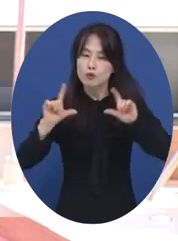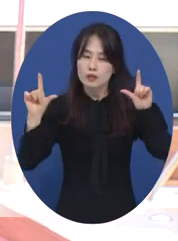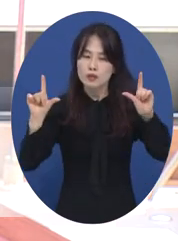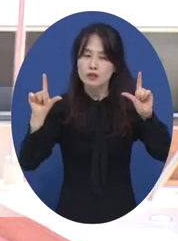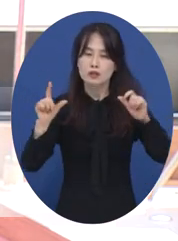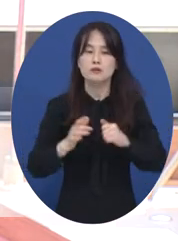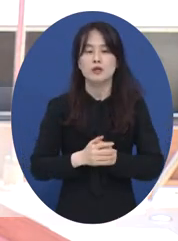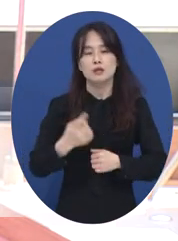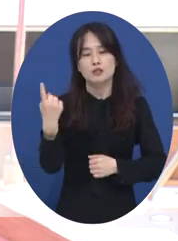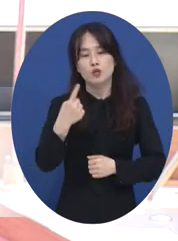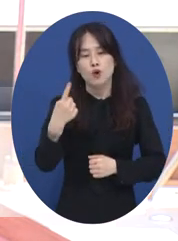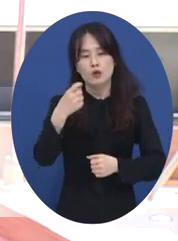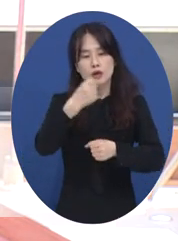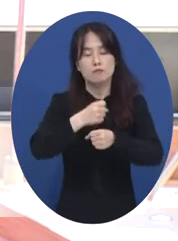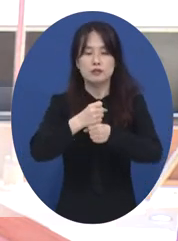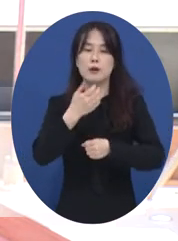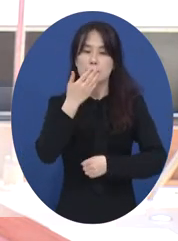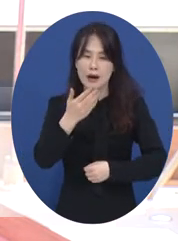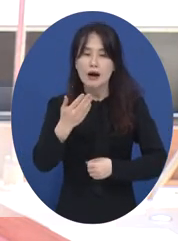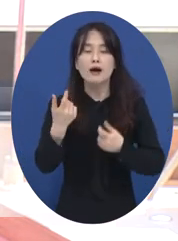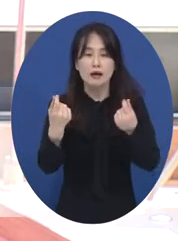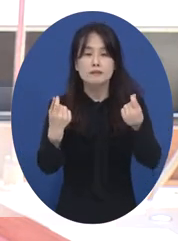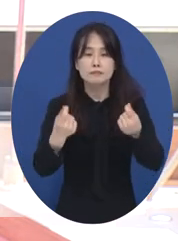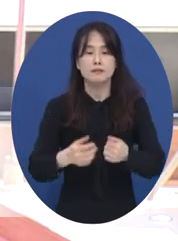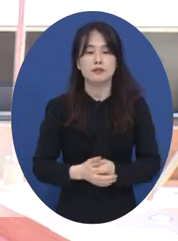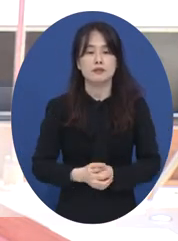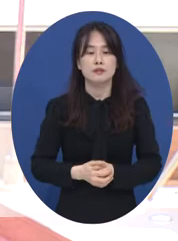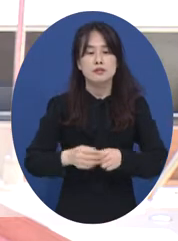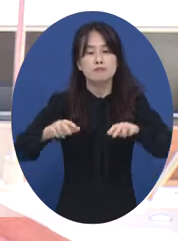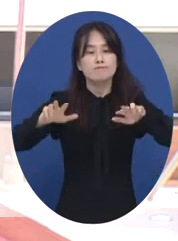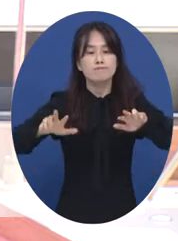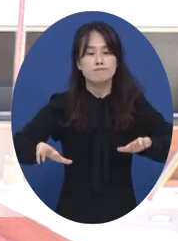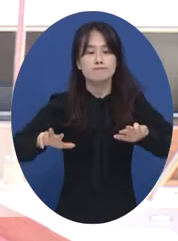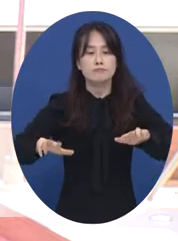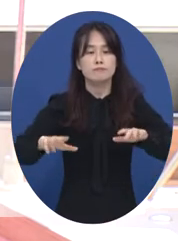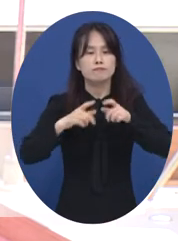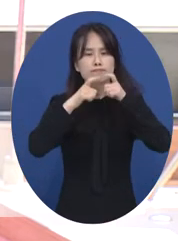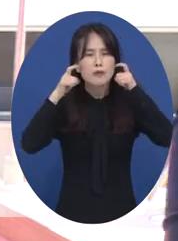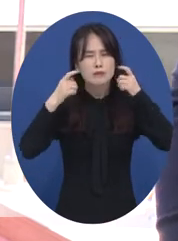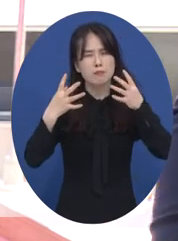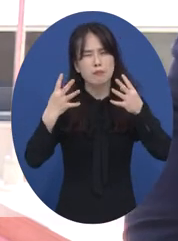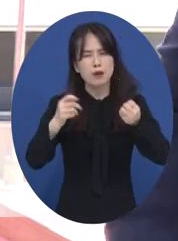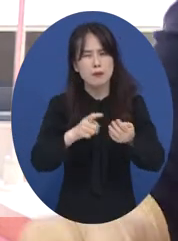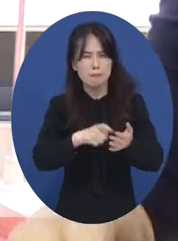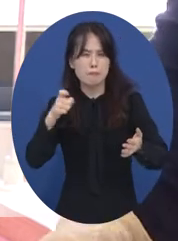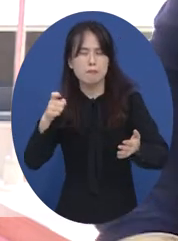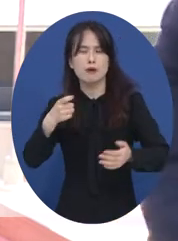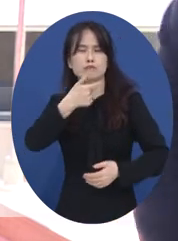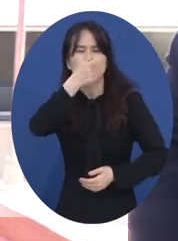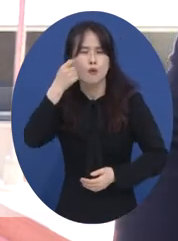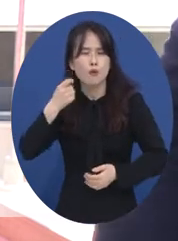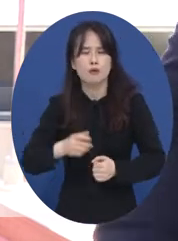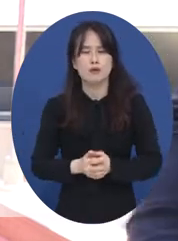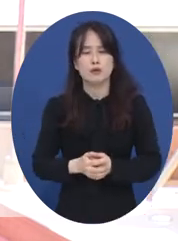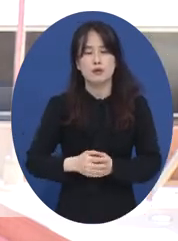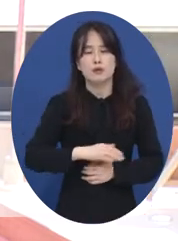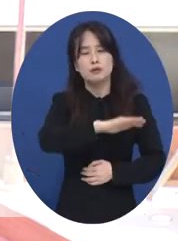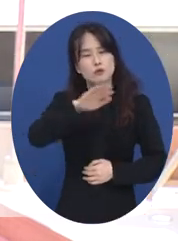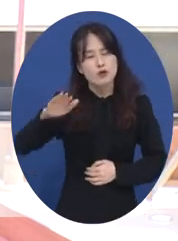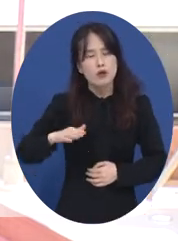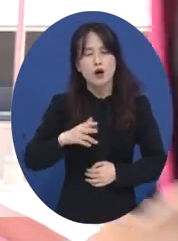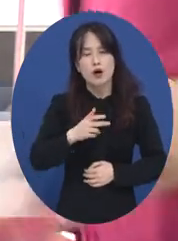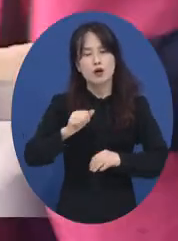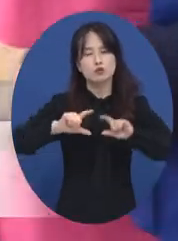화요일 정도까지 하면 1000개가 완성이 될 것 같아요 지금 그 마스크가 많이 부족한 숨이